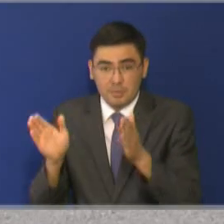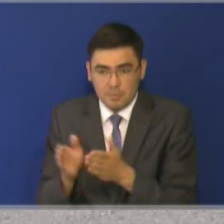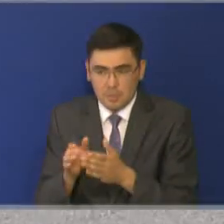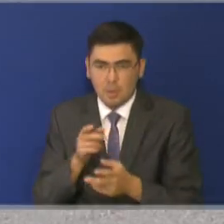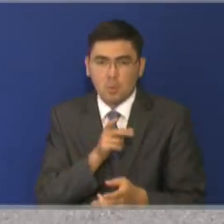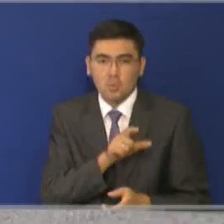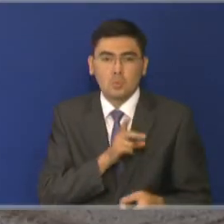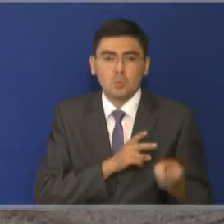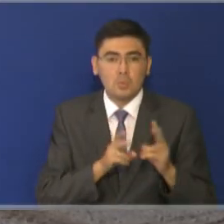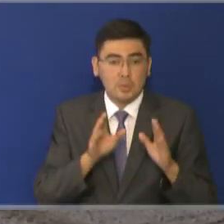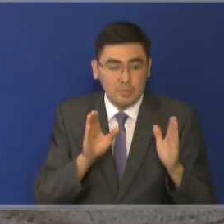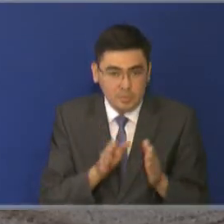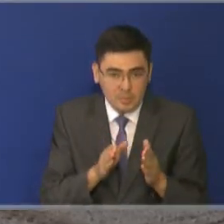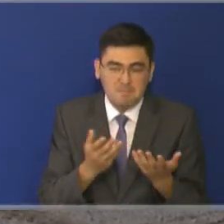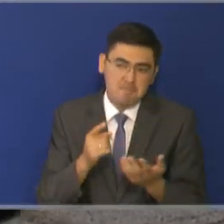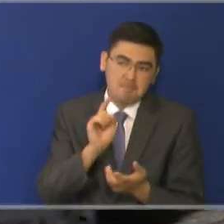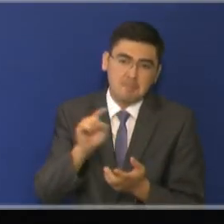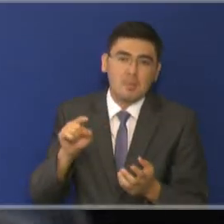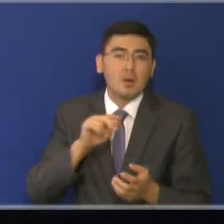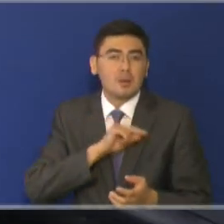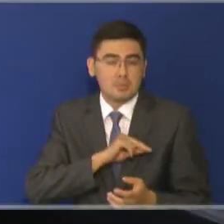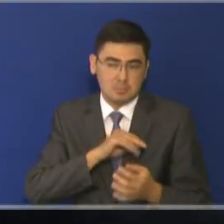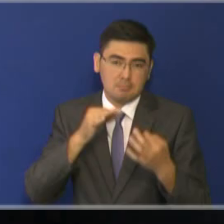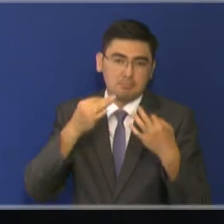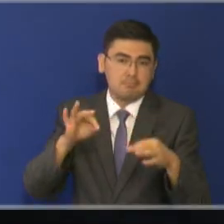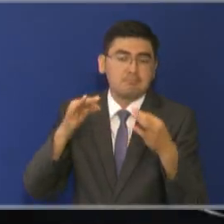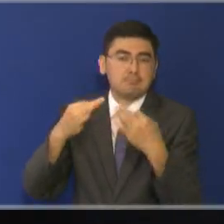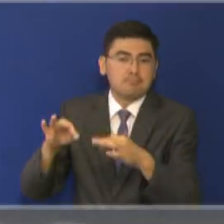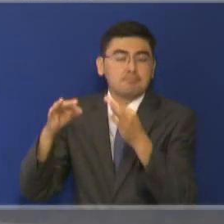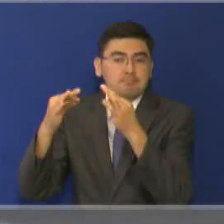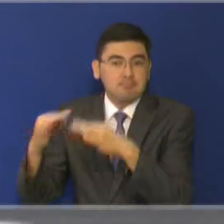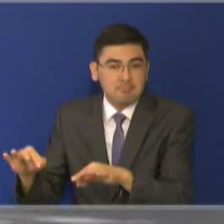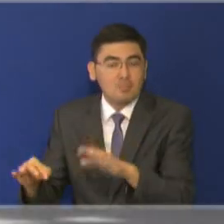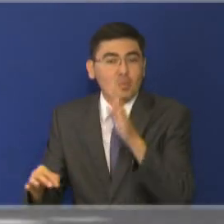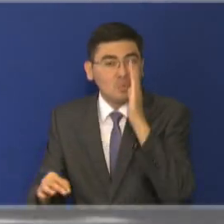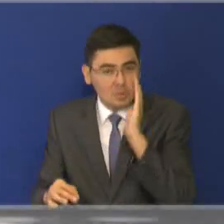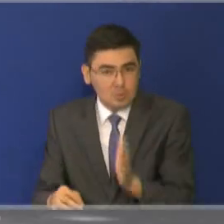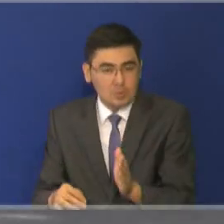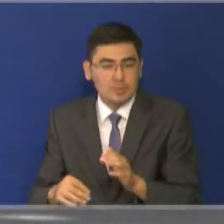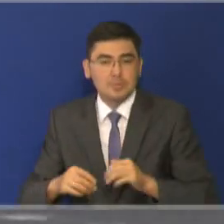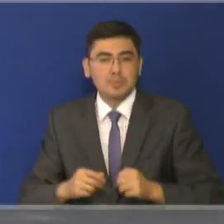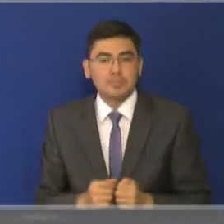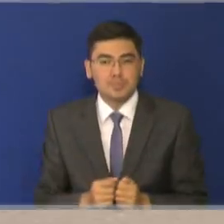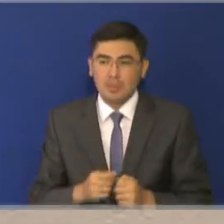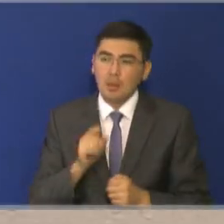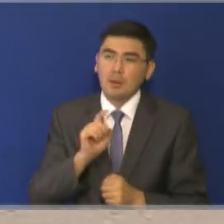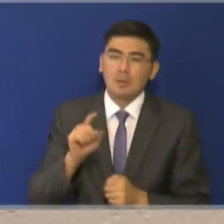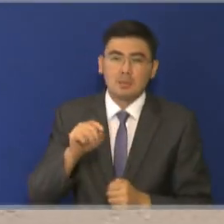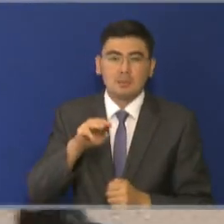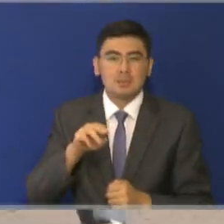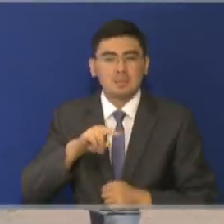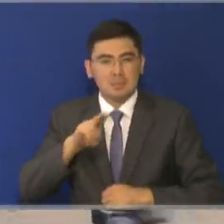төмендесе, бірқатар инфрақұрылымдық нысандардың қызметіне рұқсат етіледі. Жұмыс істеу уақыты мен күнін шектей отырып, сауда ойын-сауық